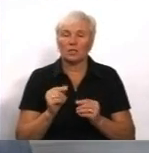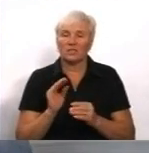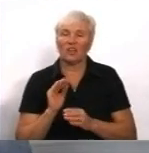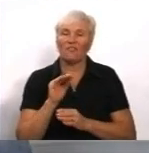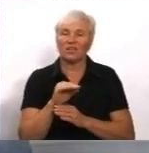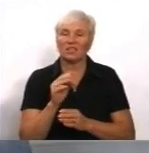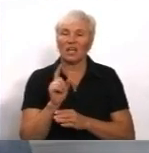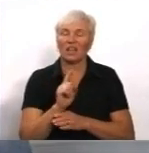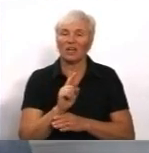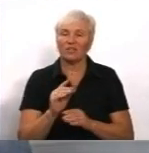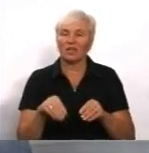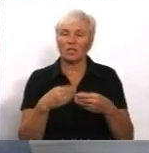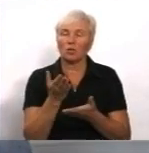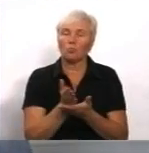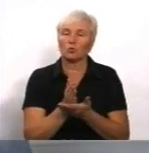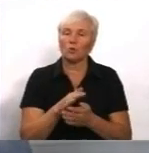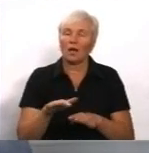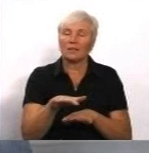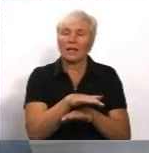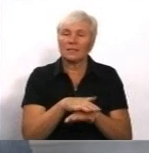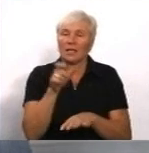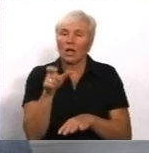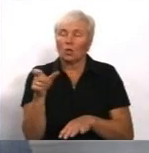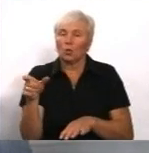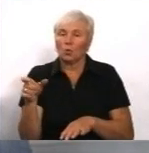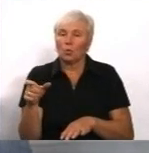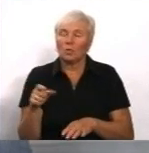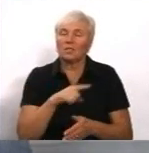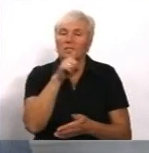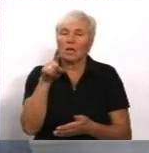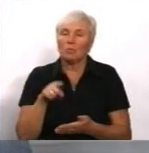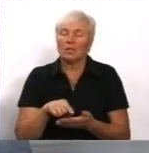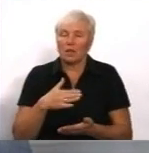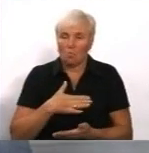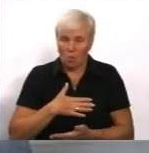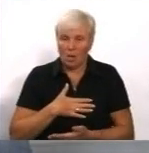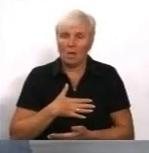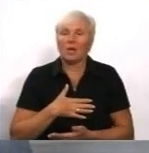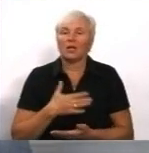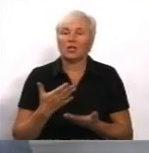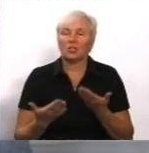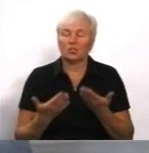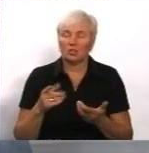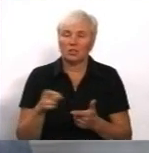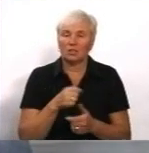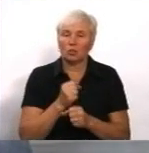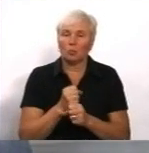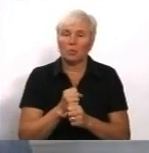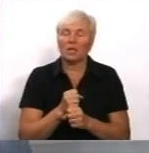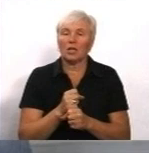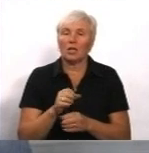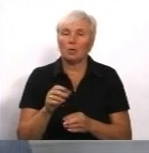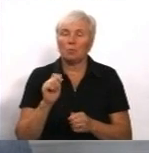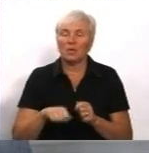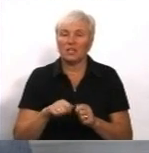на надання послуг населенню. Запитання моє. Чи здійснюєте ви перевірку ось цього порядку нарахування